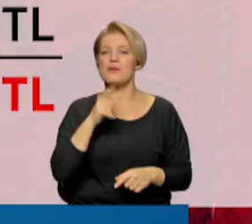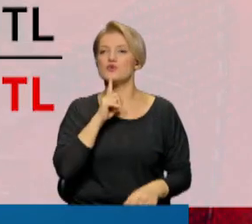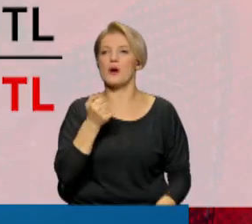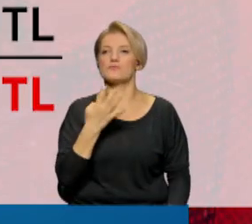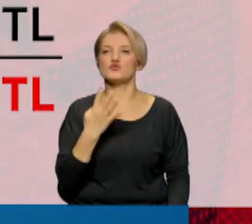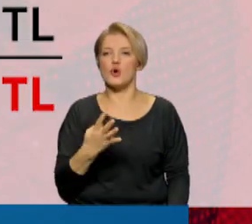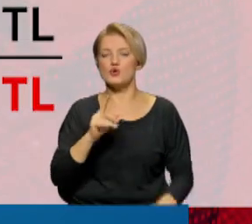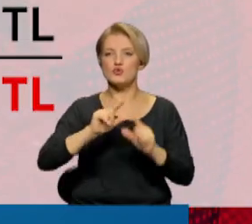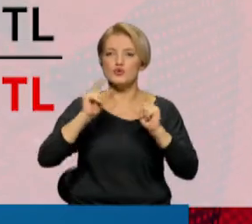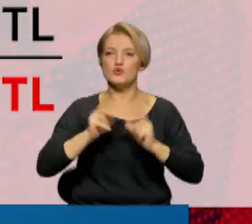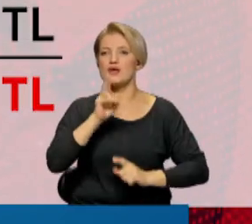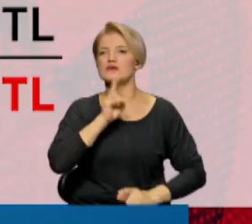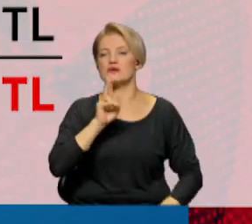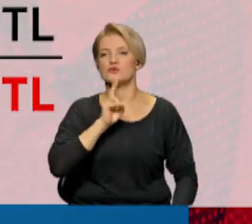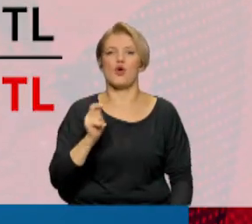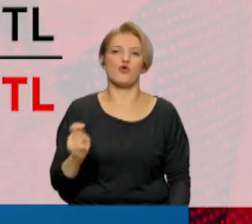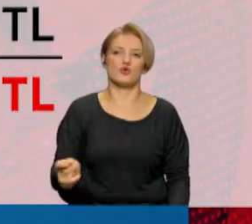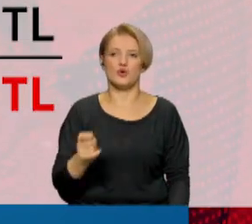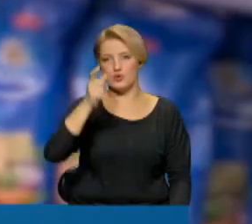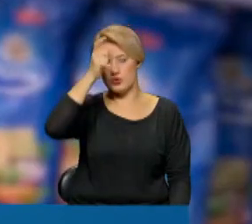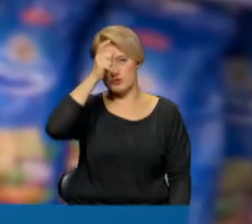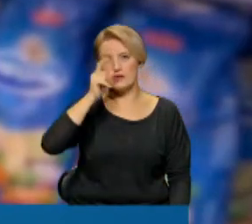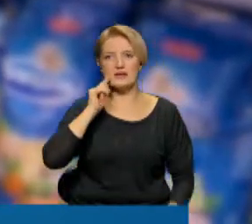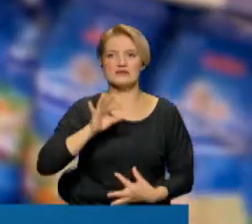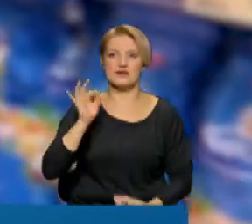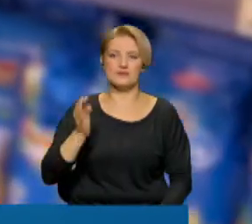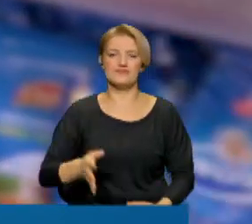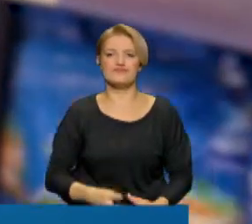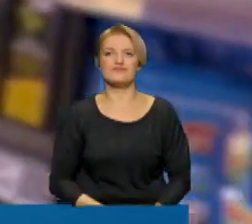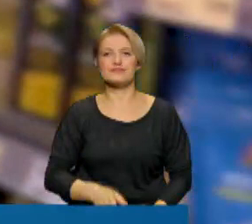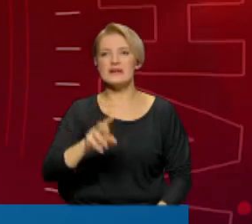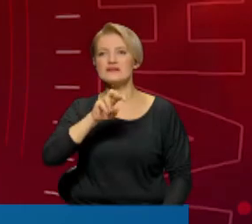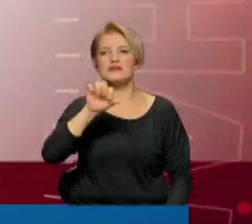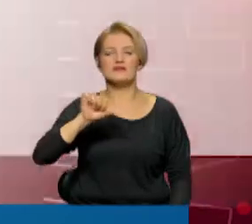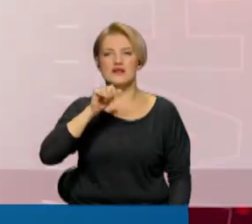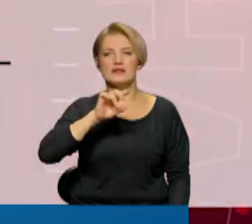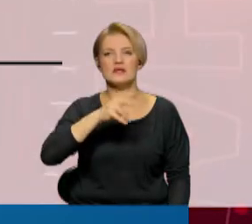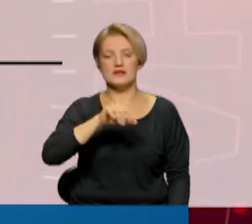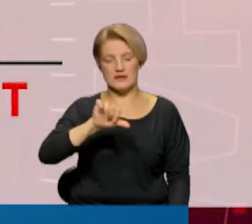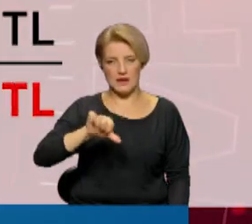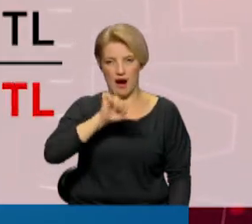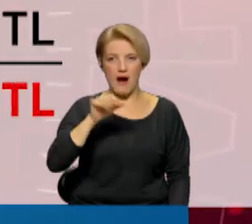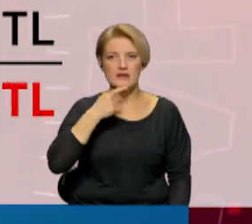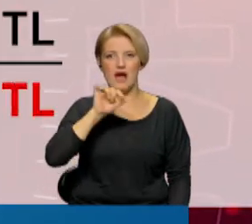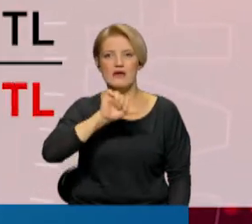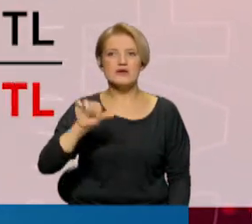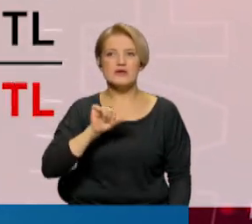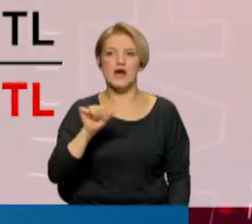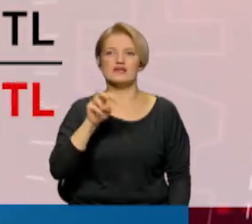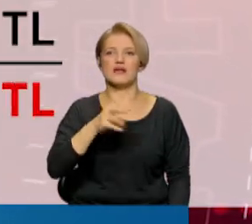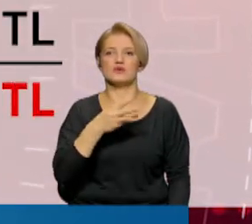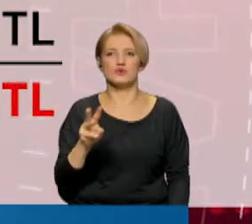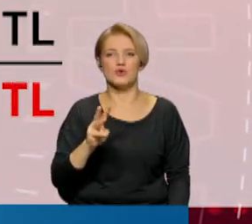lira, sucuğa ise 200 liraya yakın bedel ödüyor tüketici. Zeytinyağı 8 euro. 1 litrelik ayçiçek yağını alıyorum 4